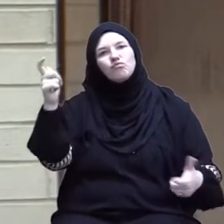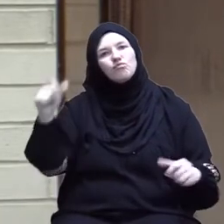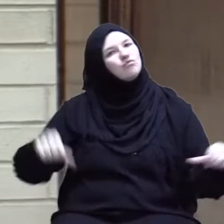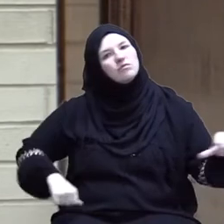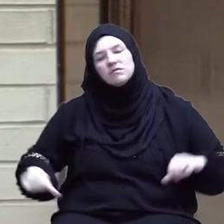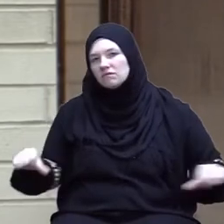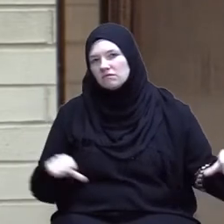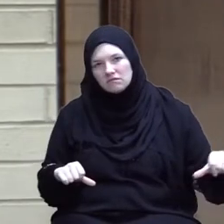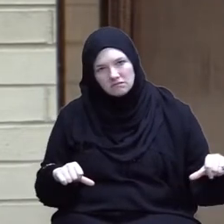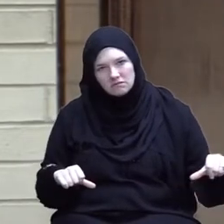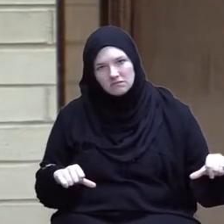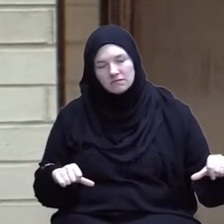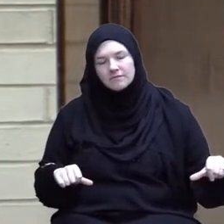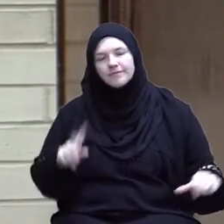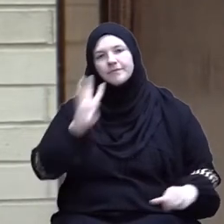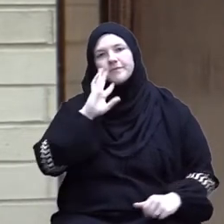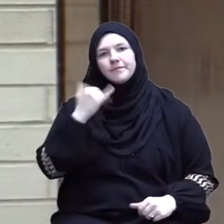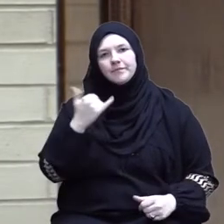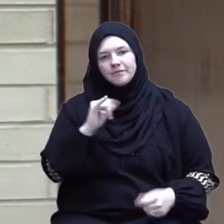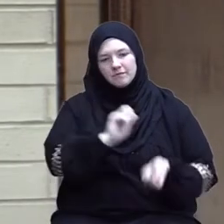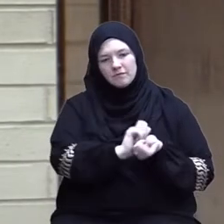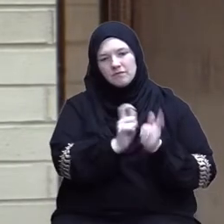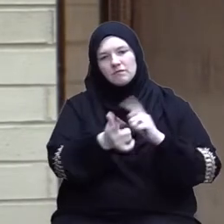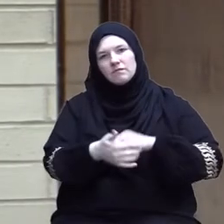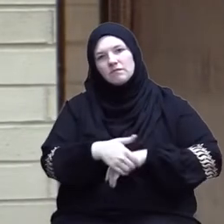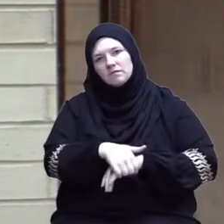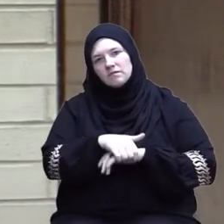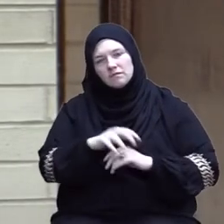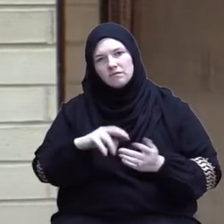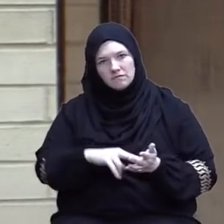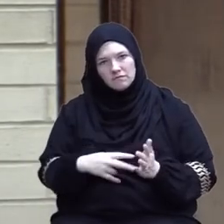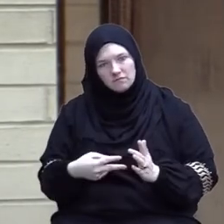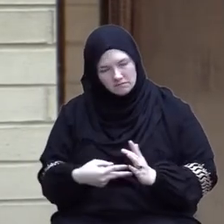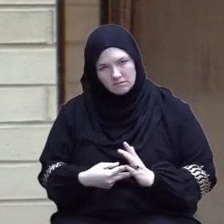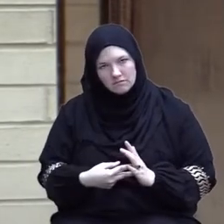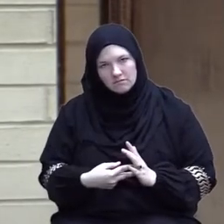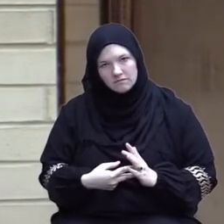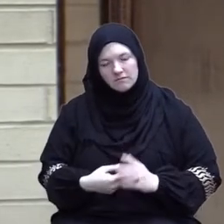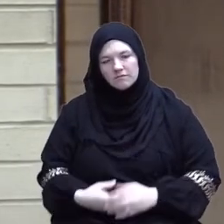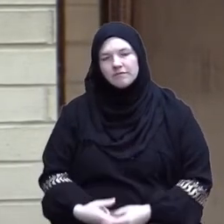قَبْلِ فَمَنَّ اللَّهُ عَلَيْكُمْ فَتَبَيَّنُوا.